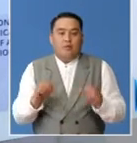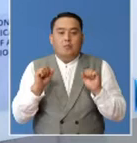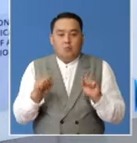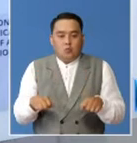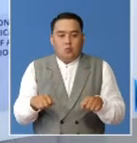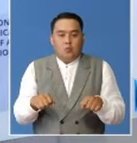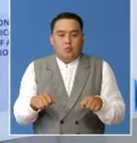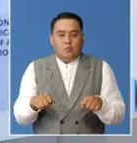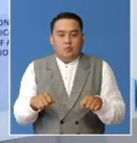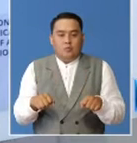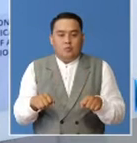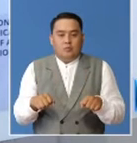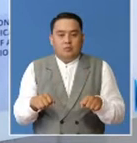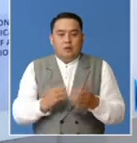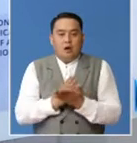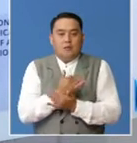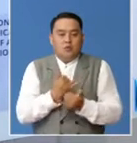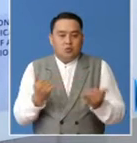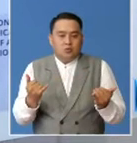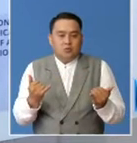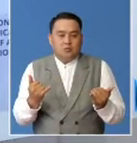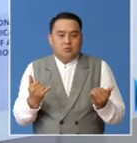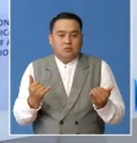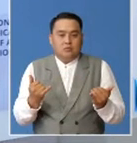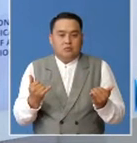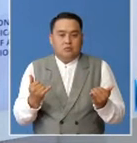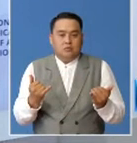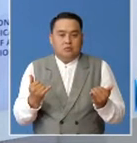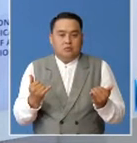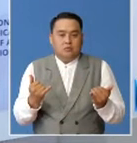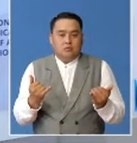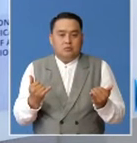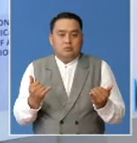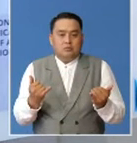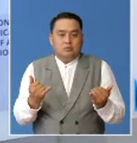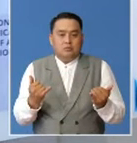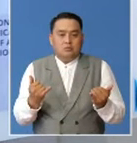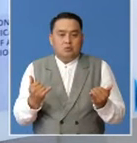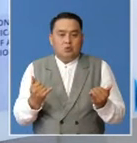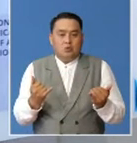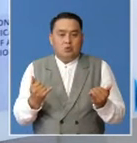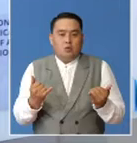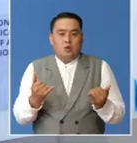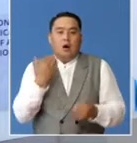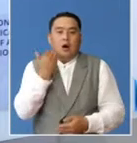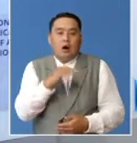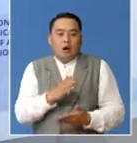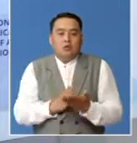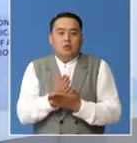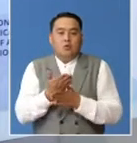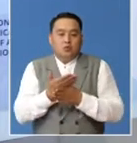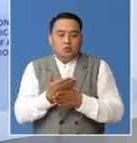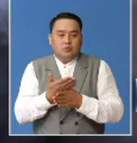доступности, сервиса, как встречать, и качество оказываемой